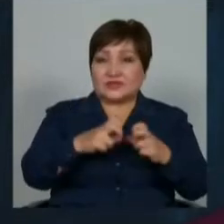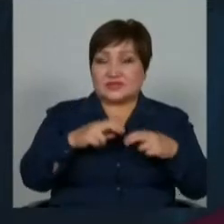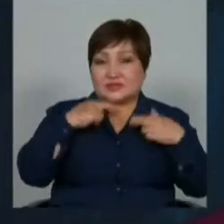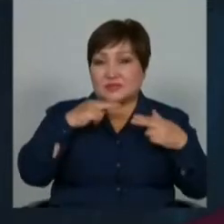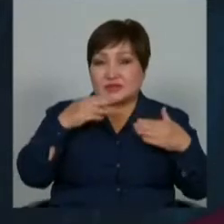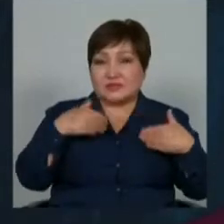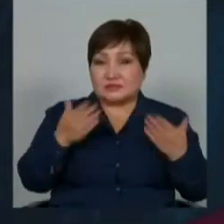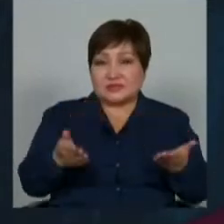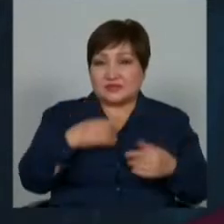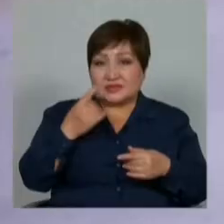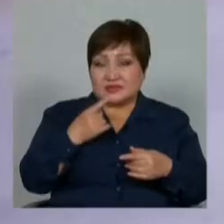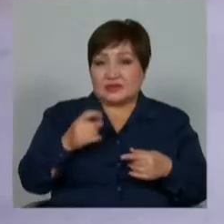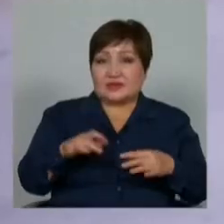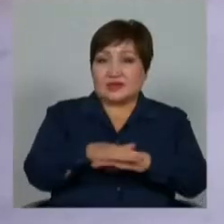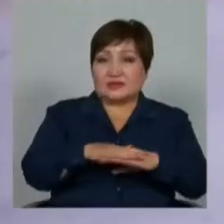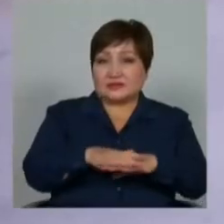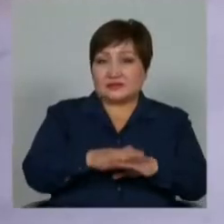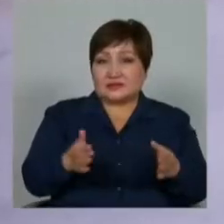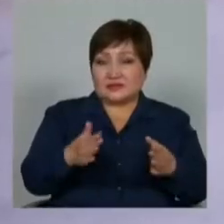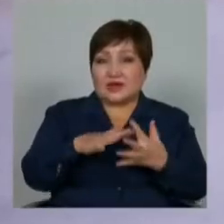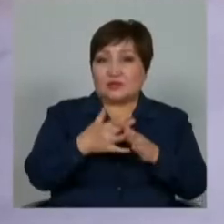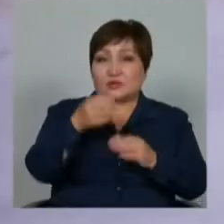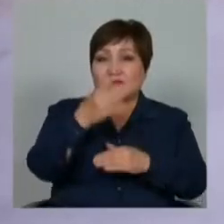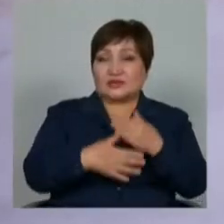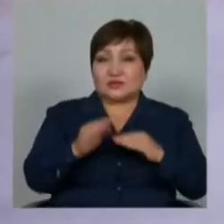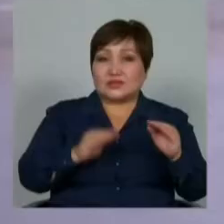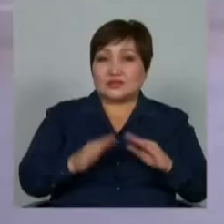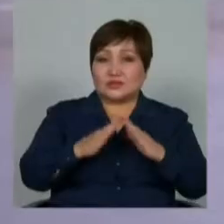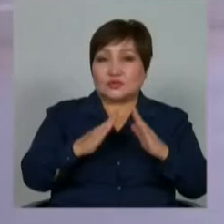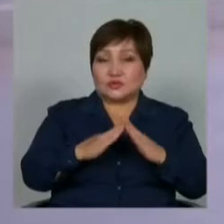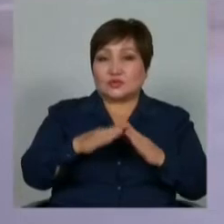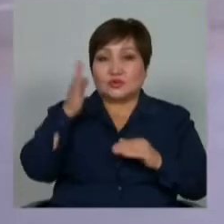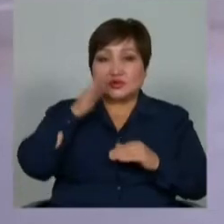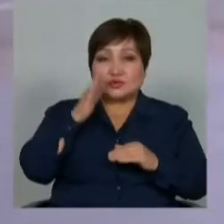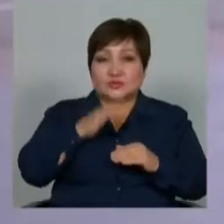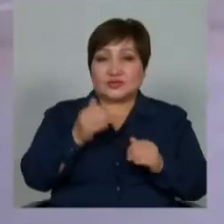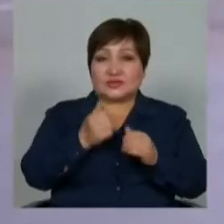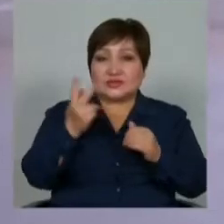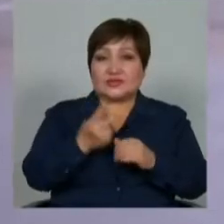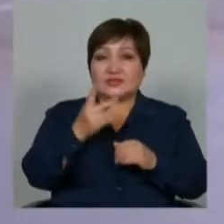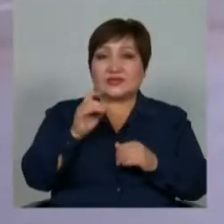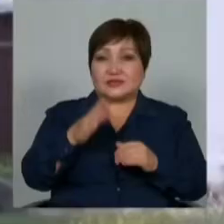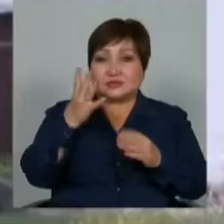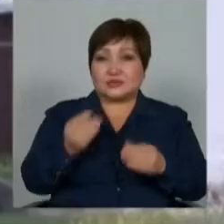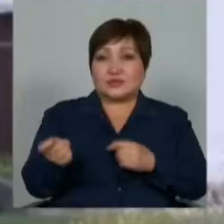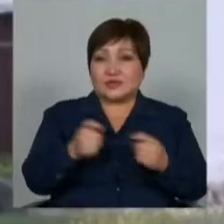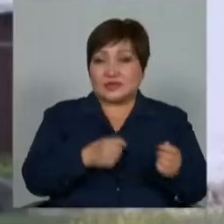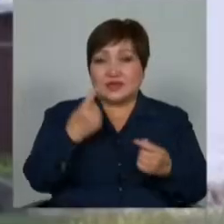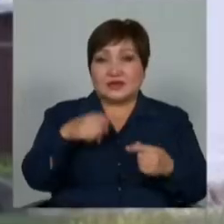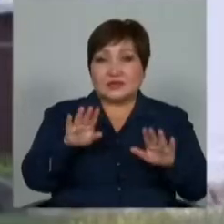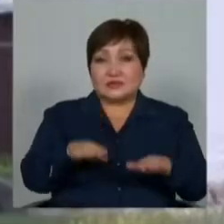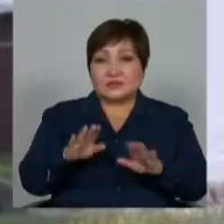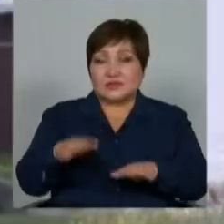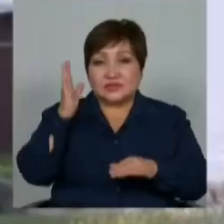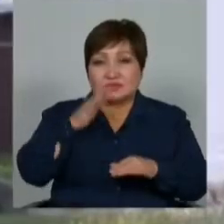халқы. Ауыл орталығында орналасқан үйлерге суды күніне екі рет береді, ал қалған үйлерге тіпті су бармайды.